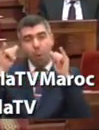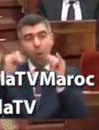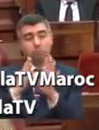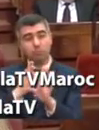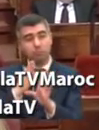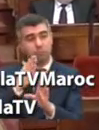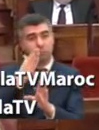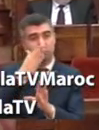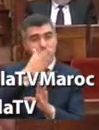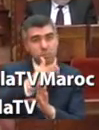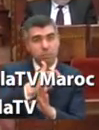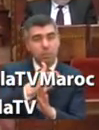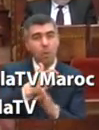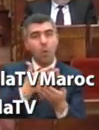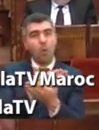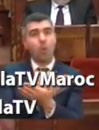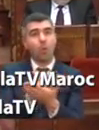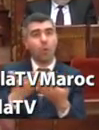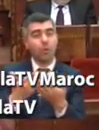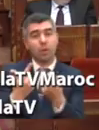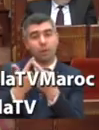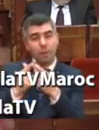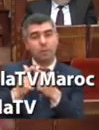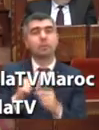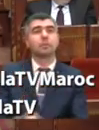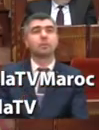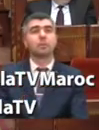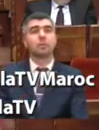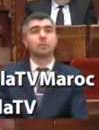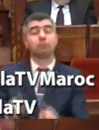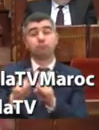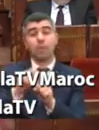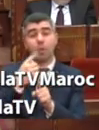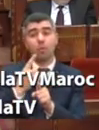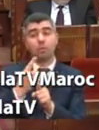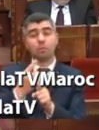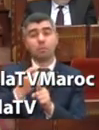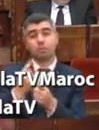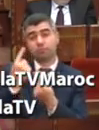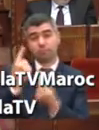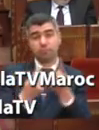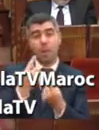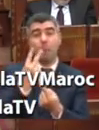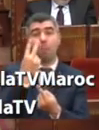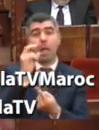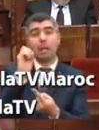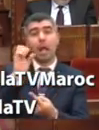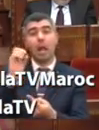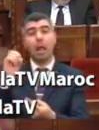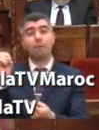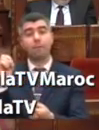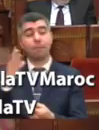ديال الإبل والأغنام والبقر والماعز، وستتصل أحيانا سيد الوزير 200,000 من هذه